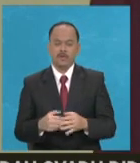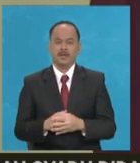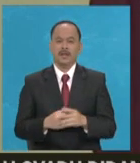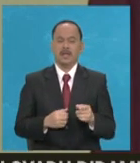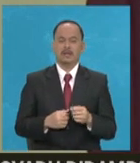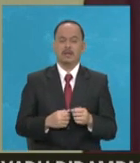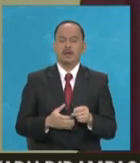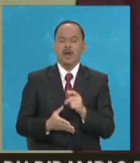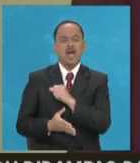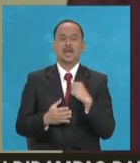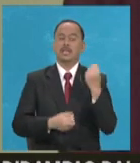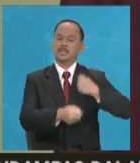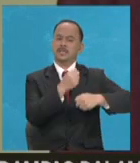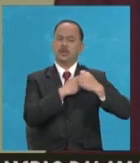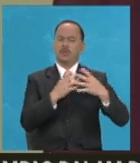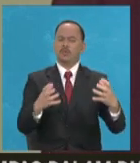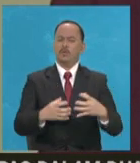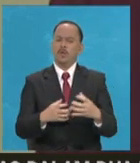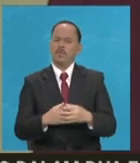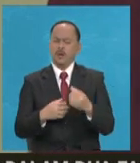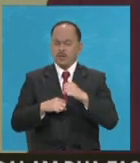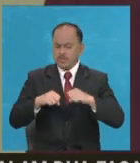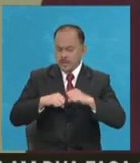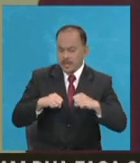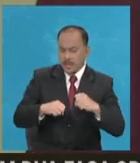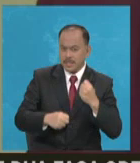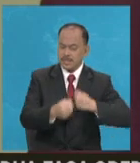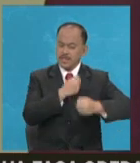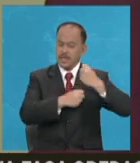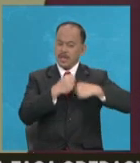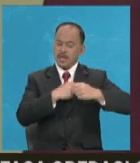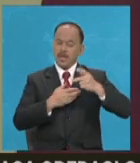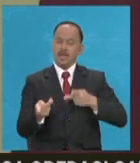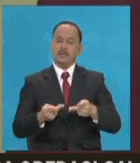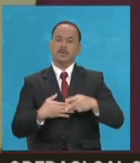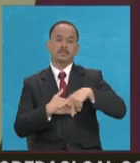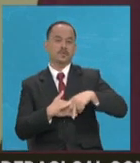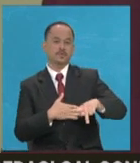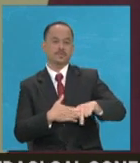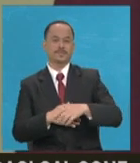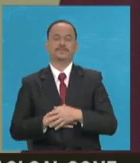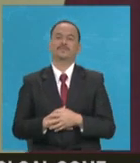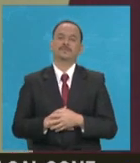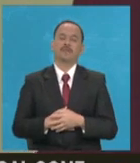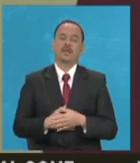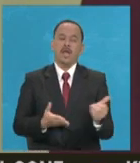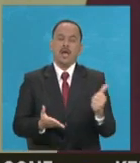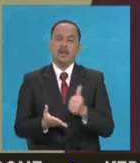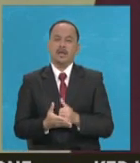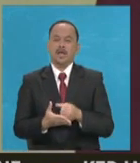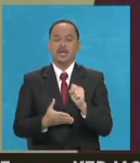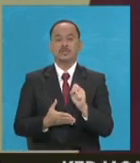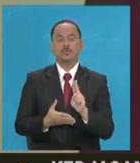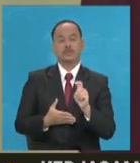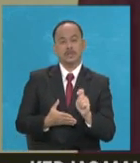ahli sejarah untuk mengumpul dan menyelidik bersejarahan perhematan pos di negara ini juga hadir setiap usaha